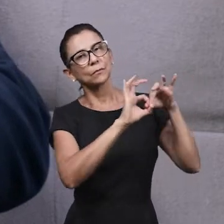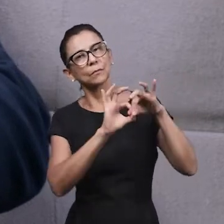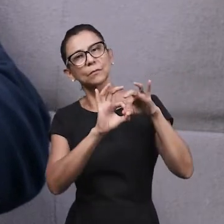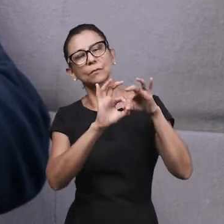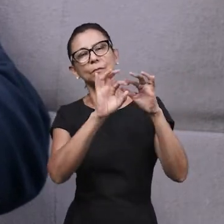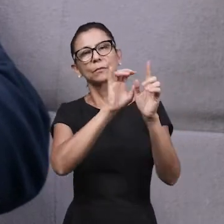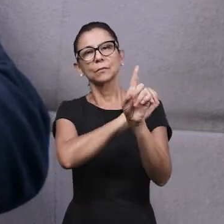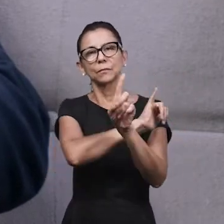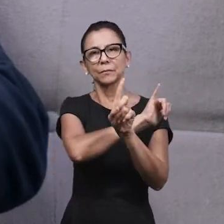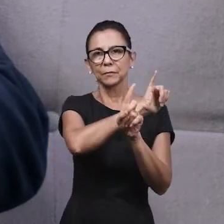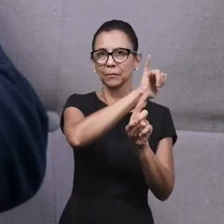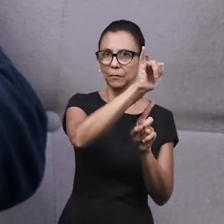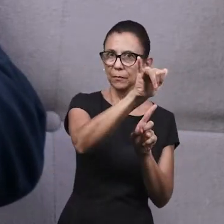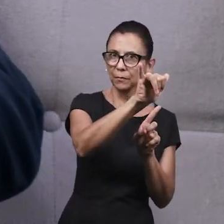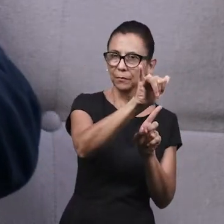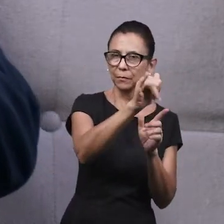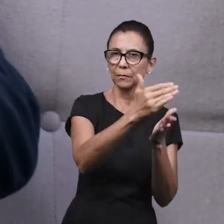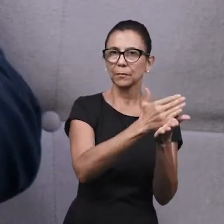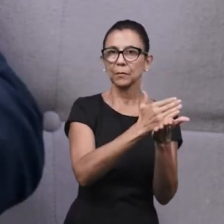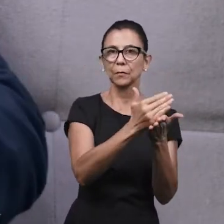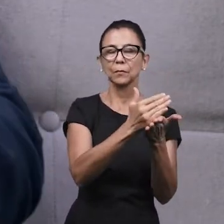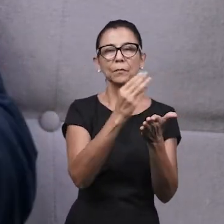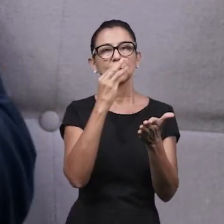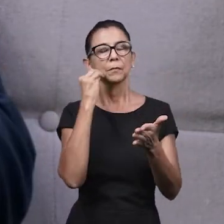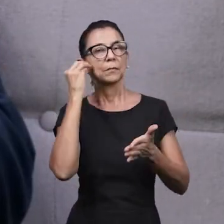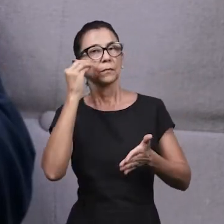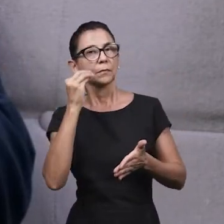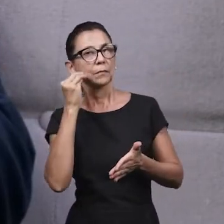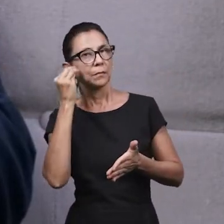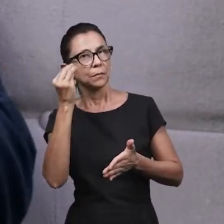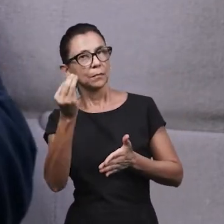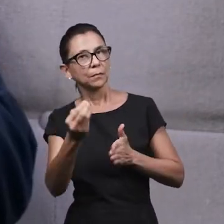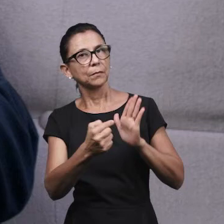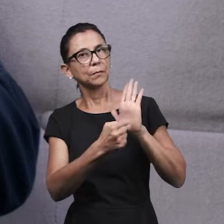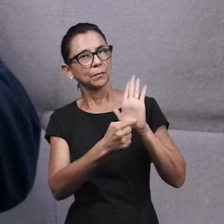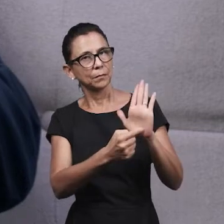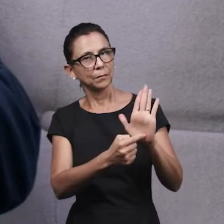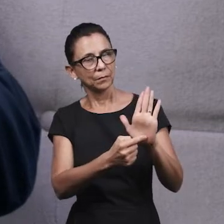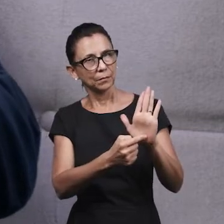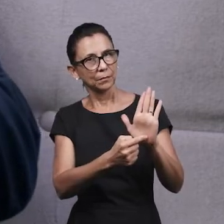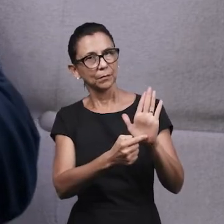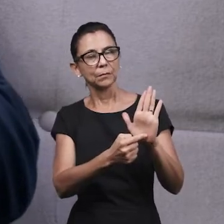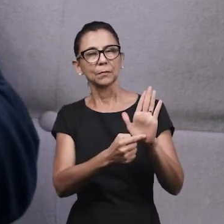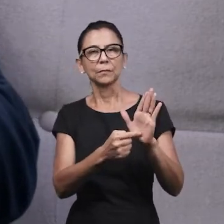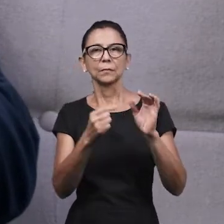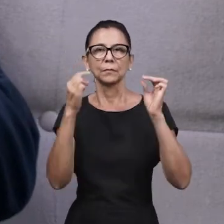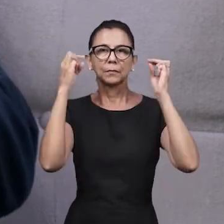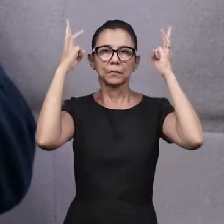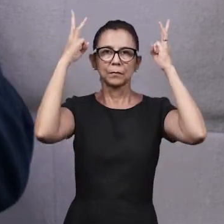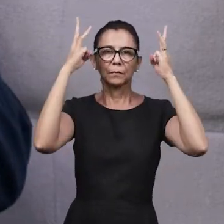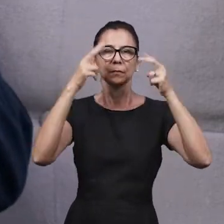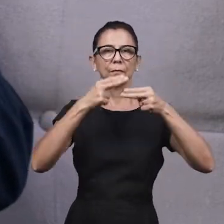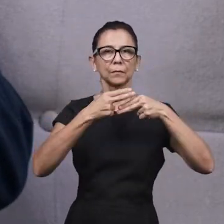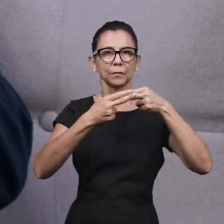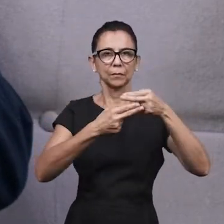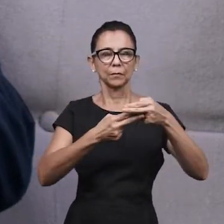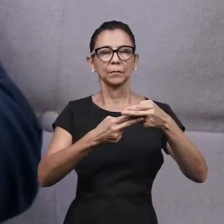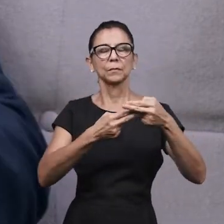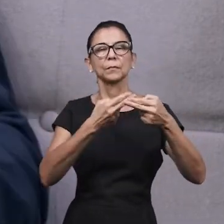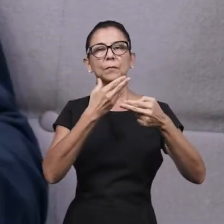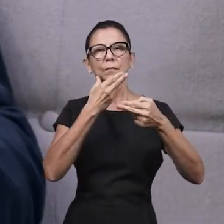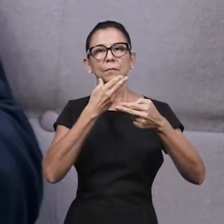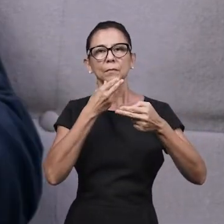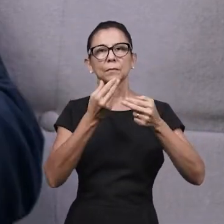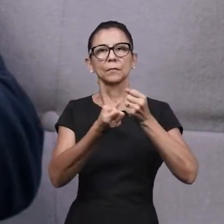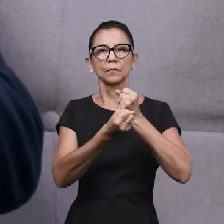dans quelques expériences que nous avons citées ici par rapport à Moïse, à Néhémie, Samson. Qu'est-ce que nous pouvons